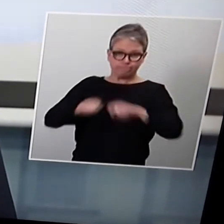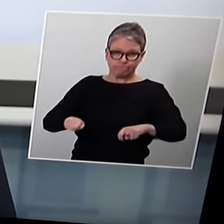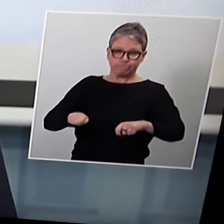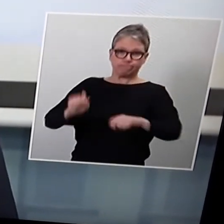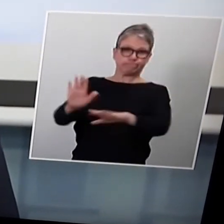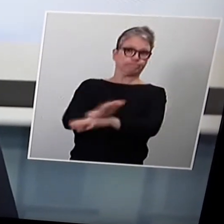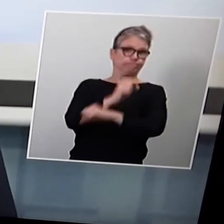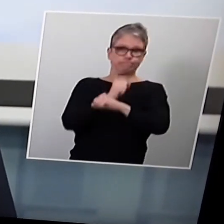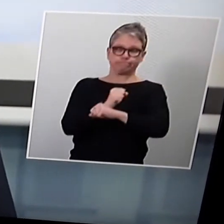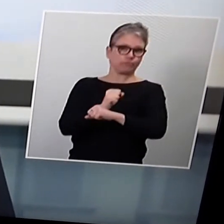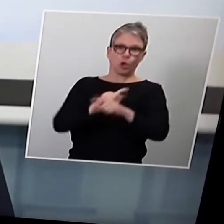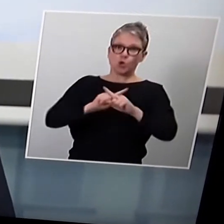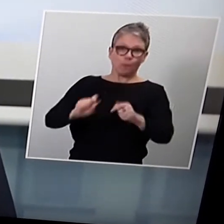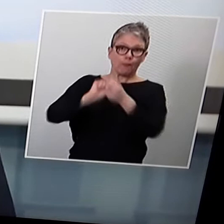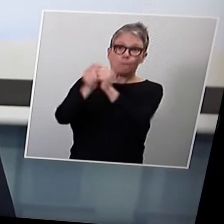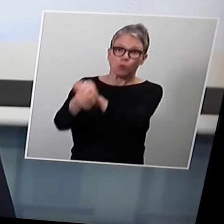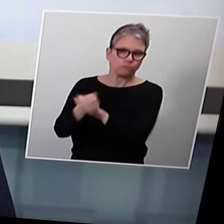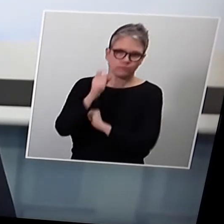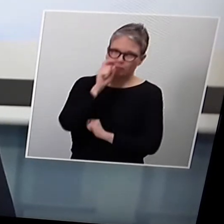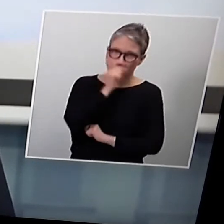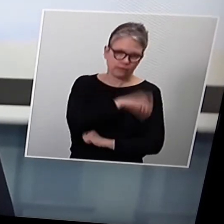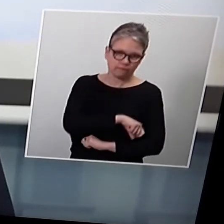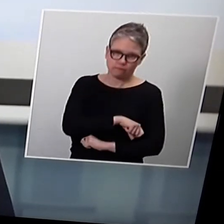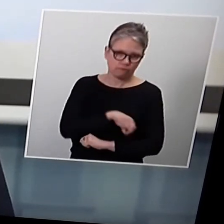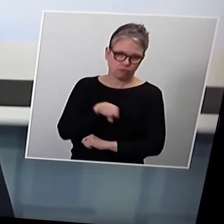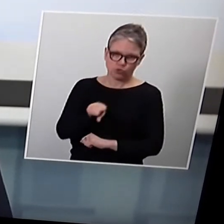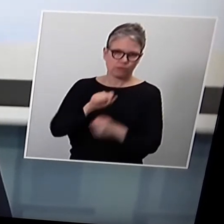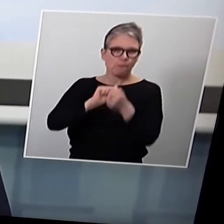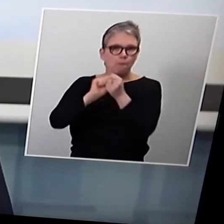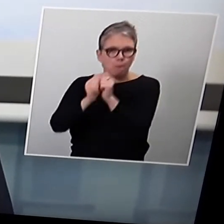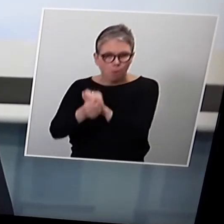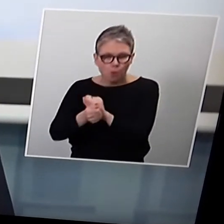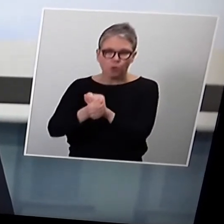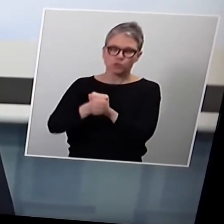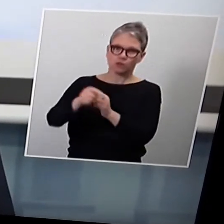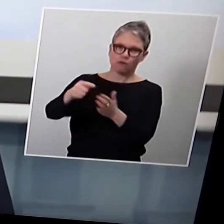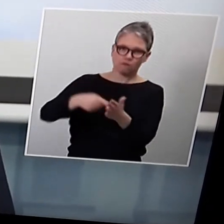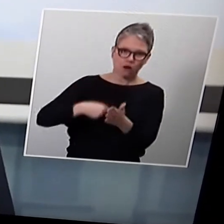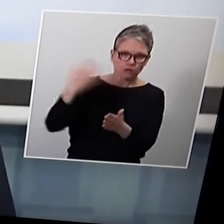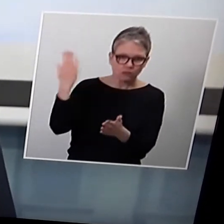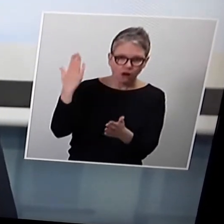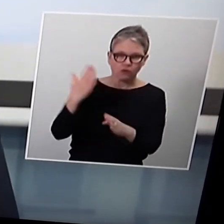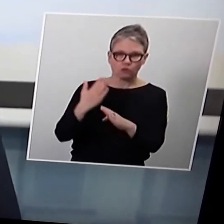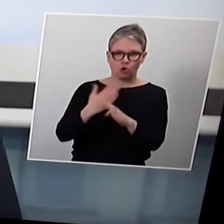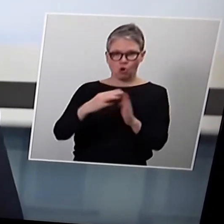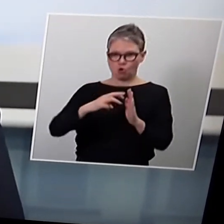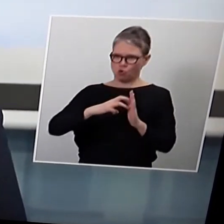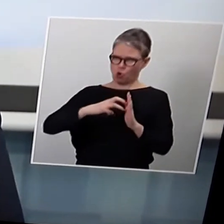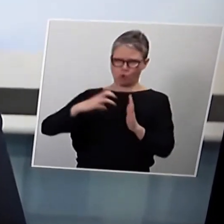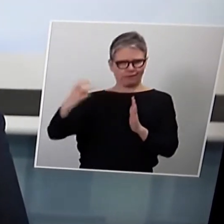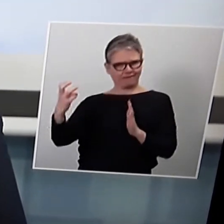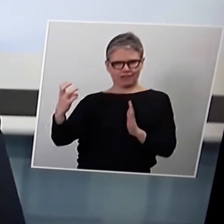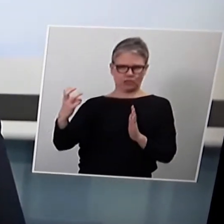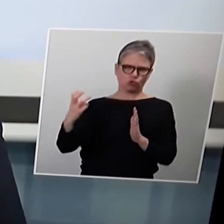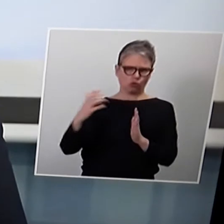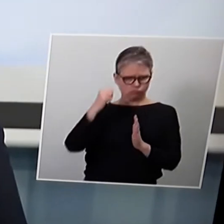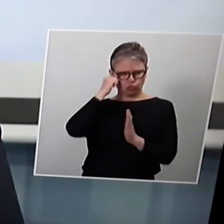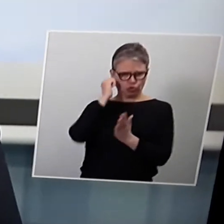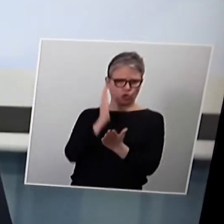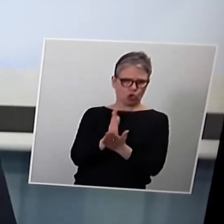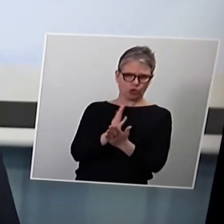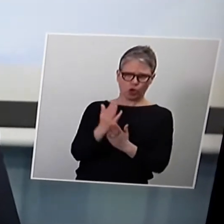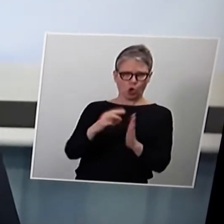pysty muuttamaan nopeasti. Siihen muuttamiseen kuluu 3 viikkoa, jos en muista väärin